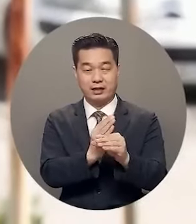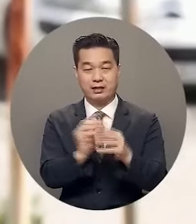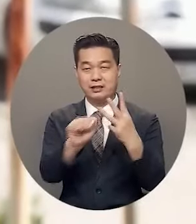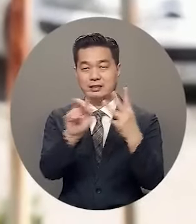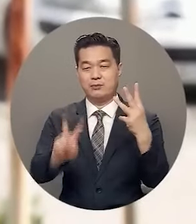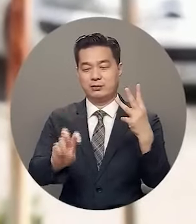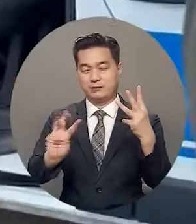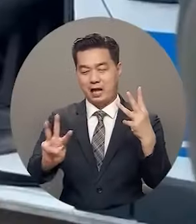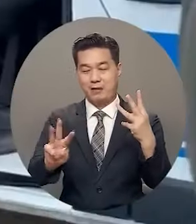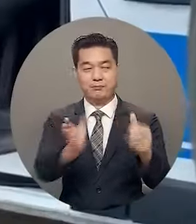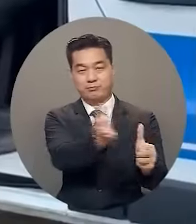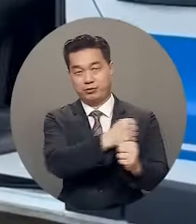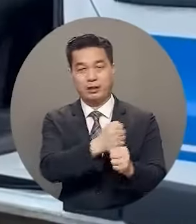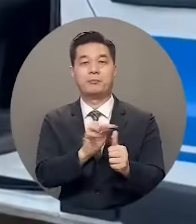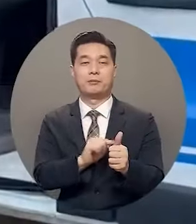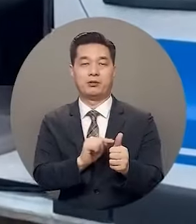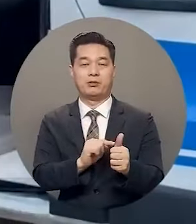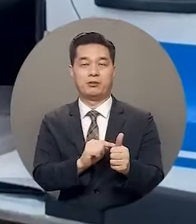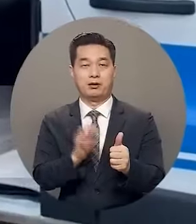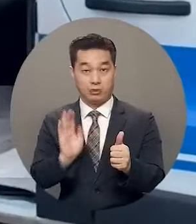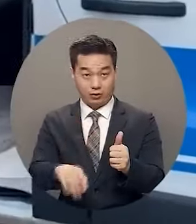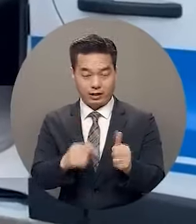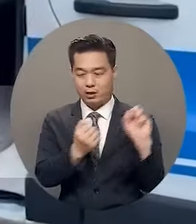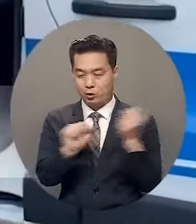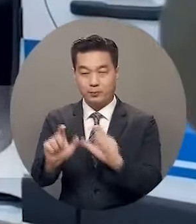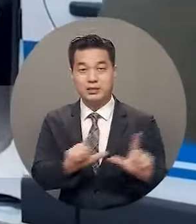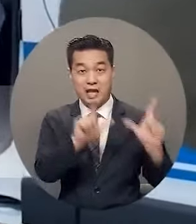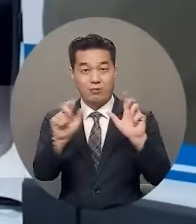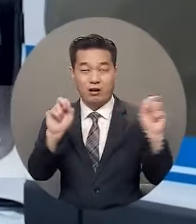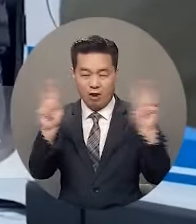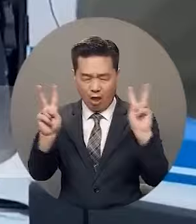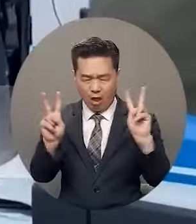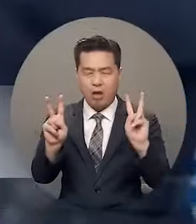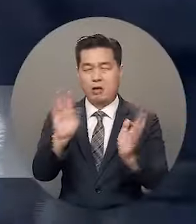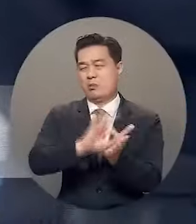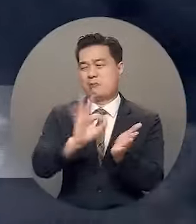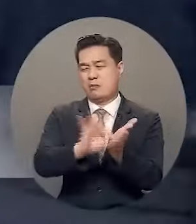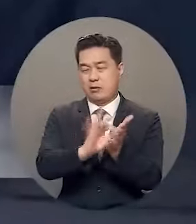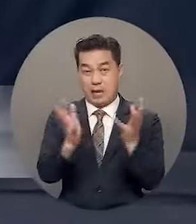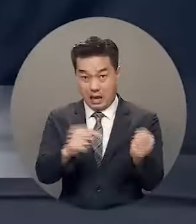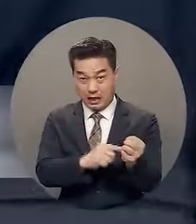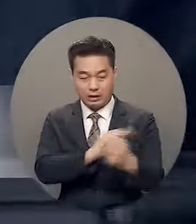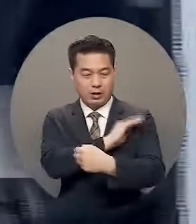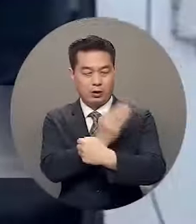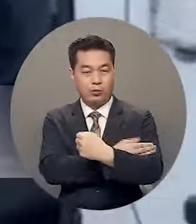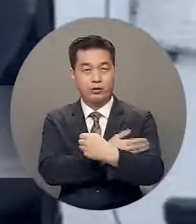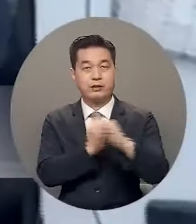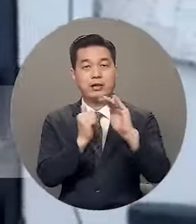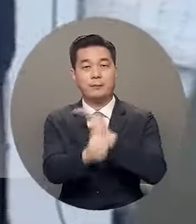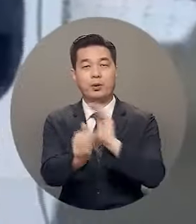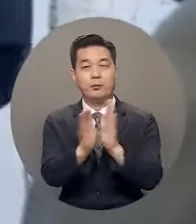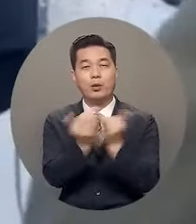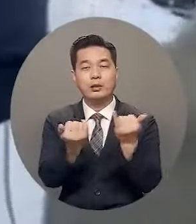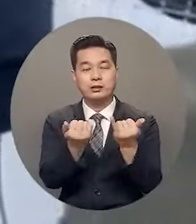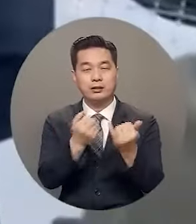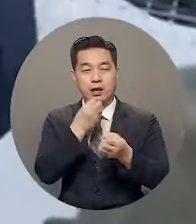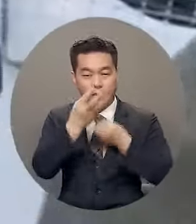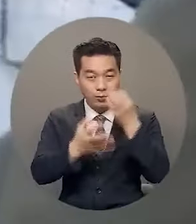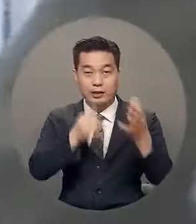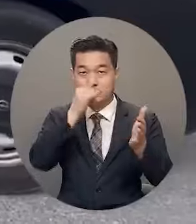결국 붙잡혔습니다. 그런데 그의 도피 생활이 호화스러웠다는 사실이 권 대표 본인의 입을 통해